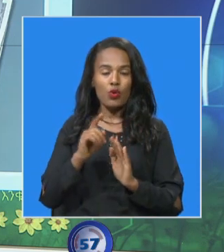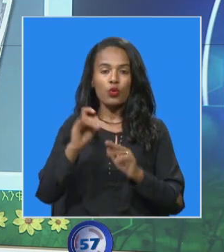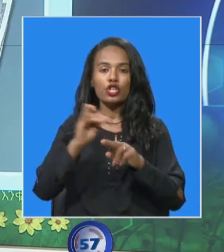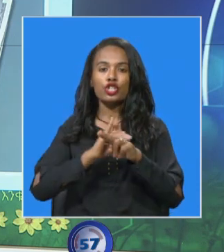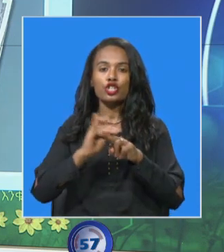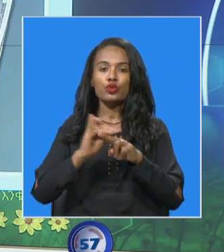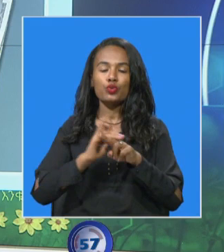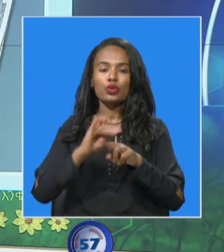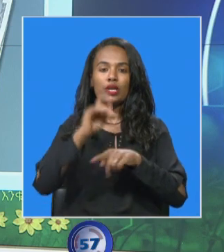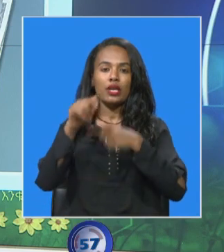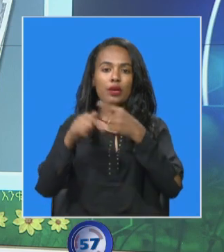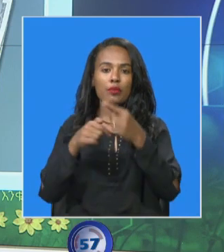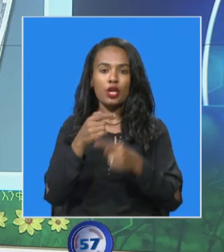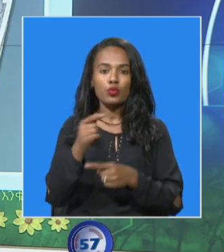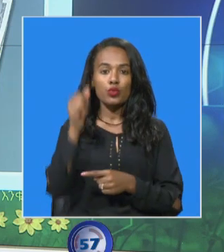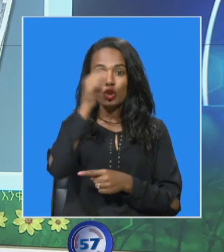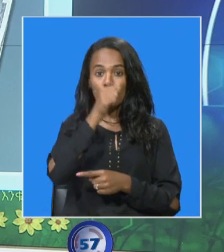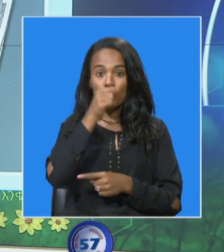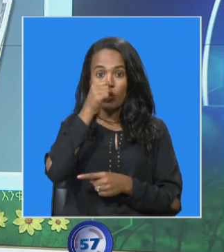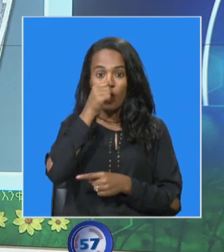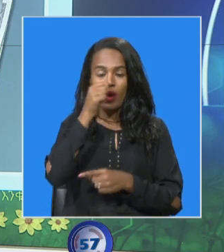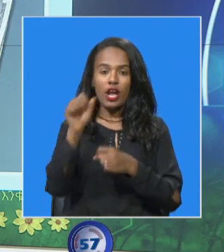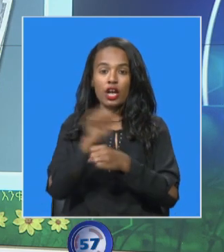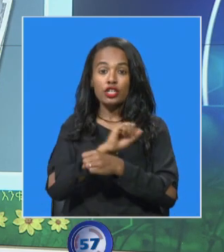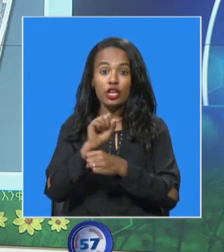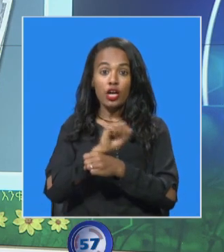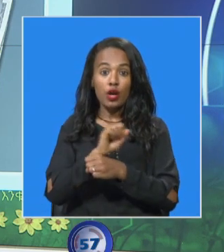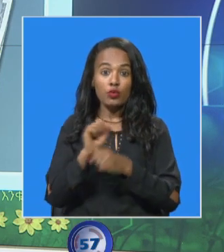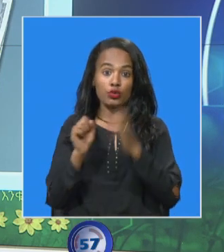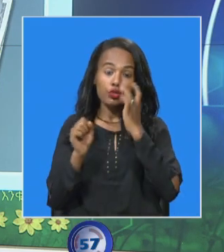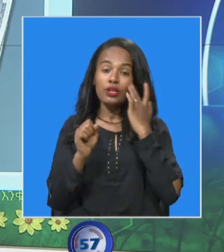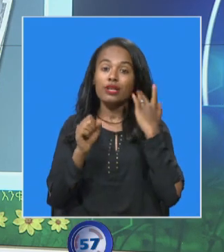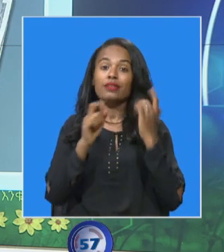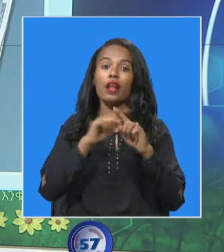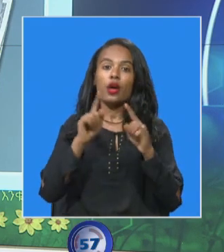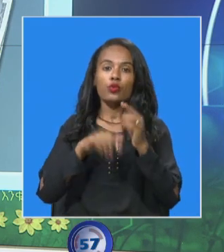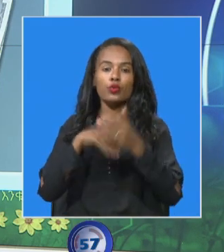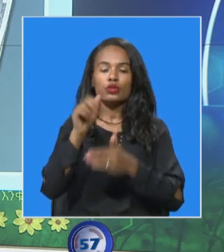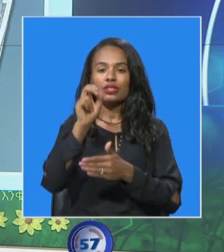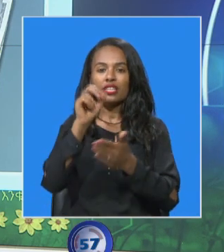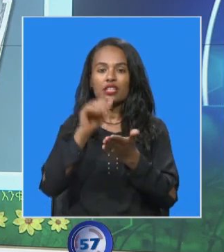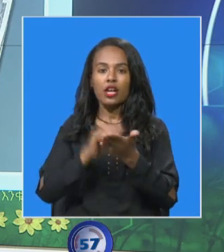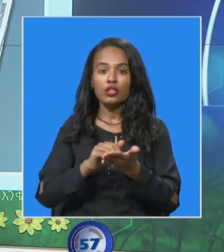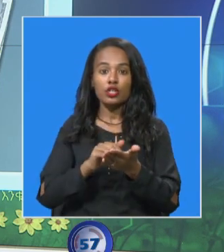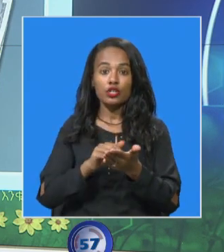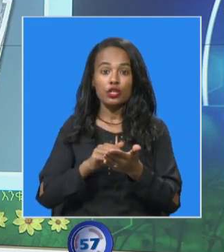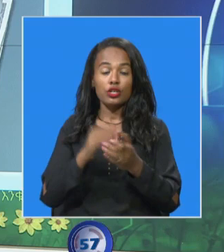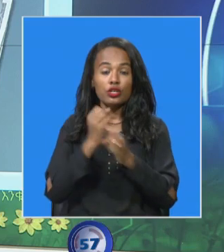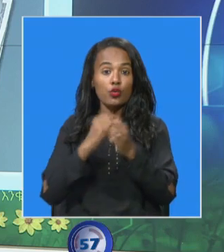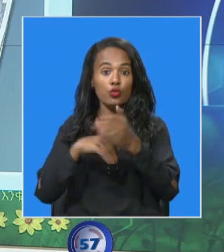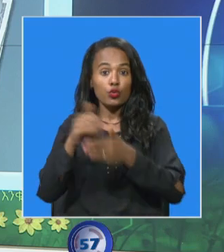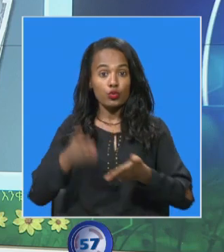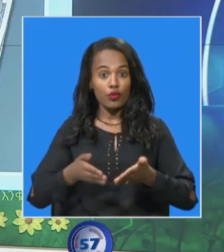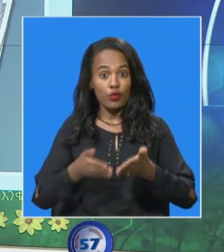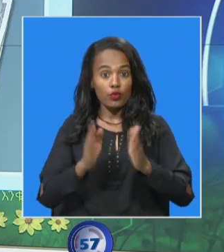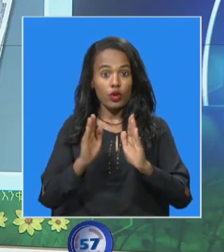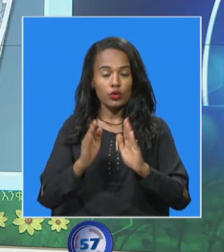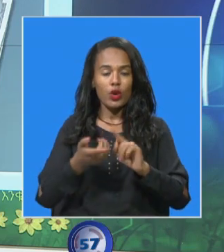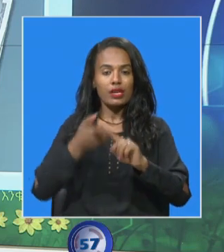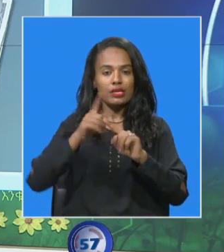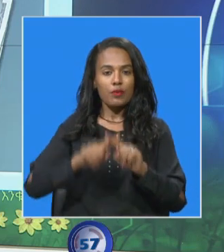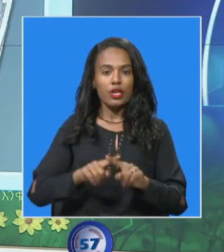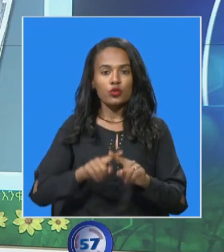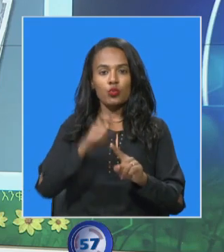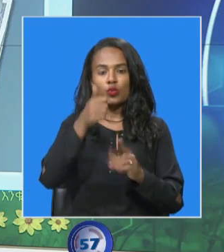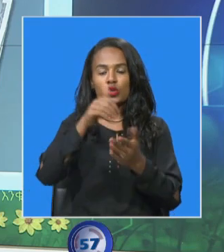ጅቡቲ ለሚሄዱ ኢትዮጵያውያን አሽከርካሪዎች እንግዲህ ለተለያዩ ወጪዎች እስከ 30,000 ብር ይዘው እንዲወጡ ተፈቅዶላቸዋል። ሲመለሱ